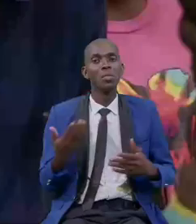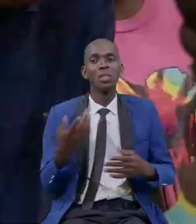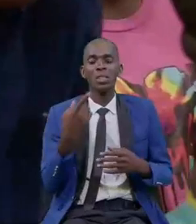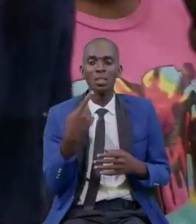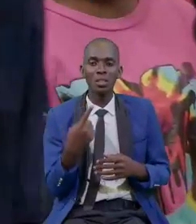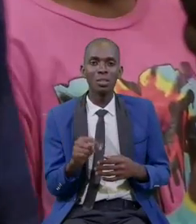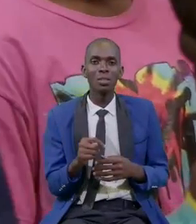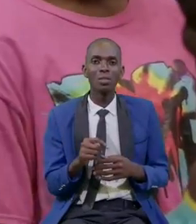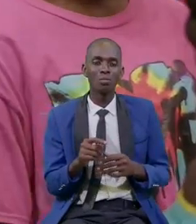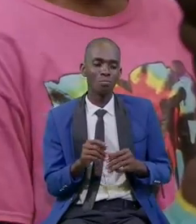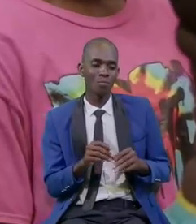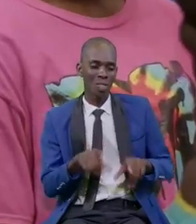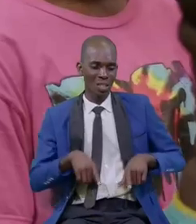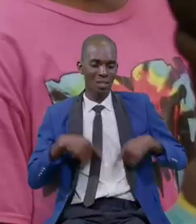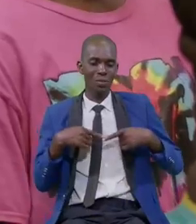en se comportant